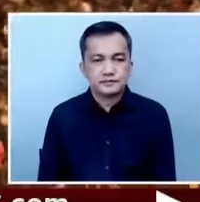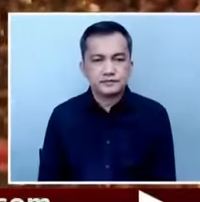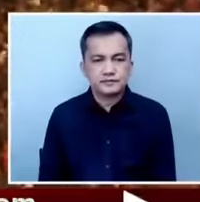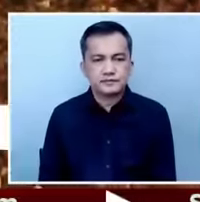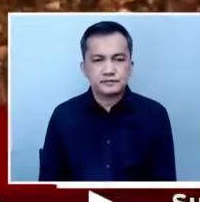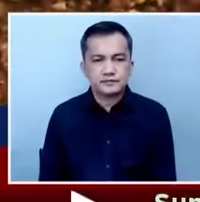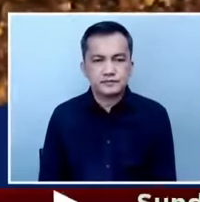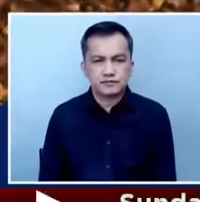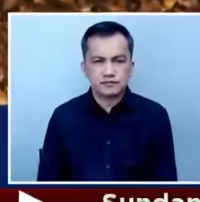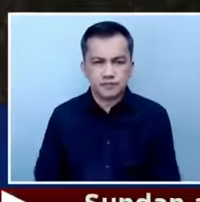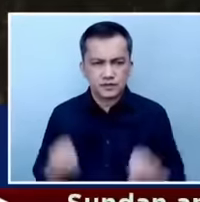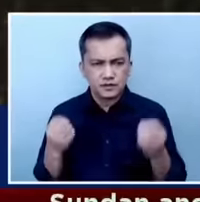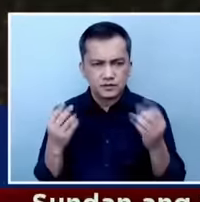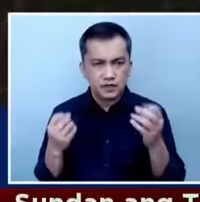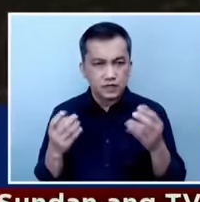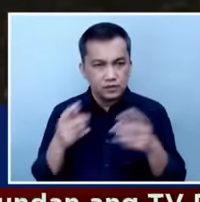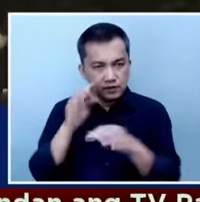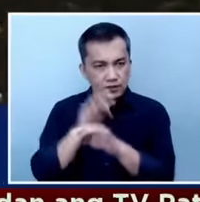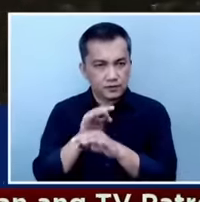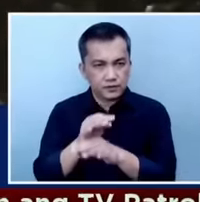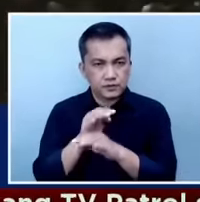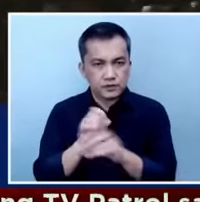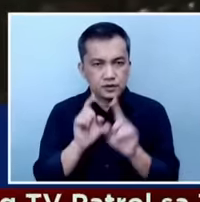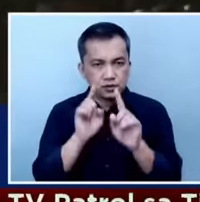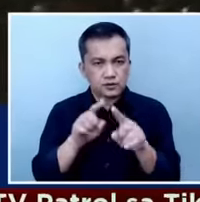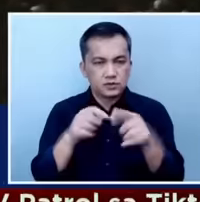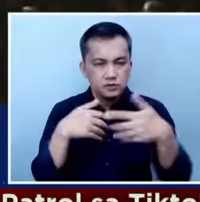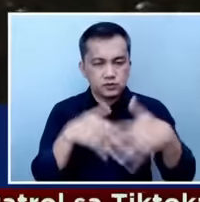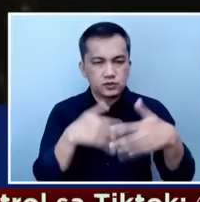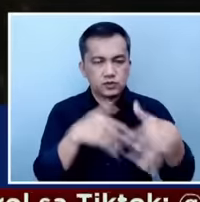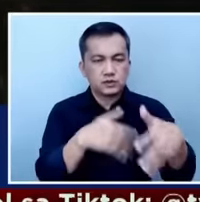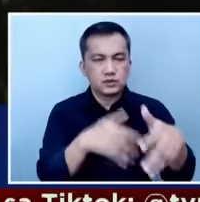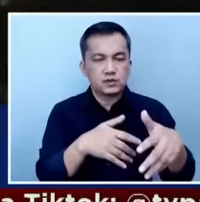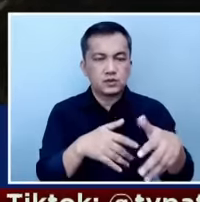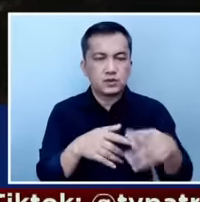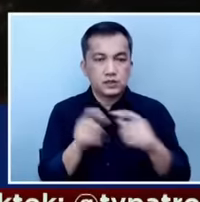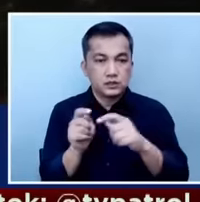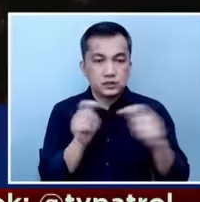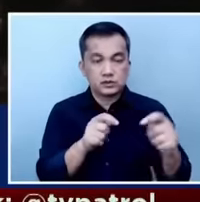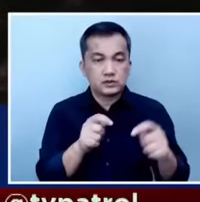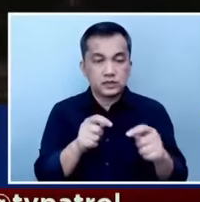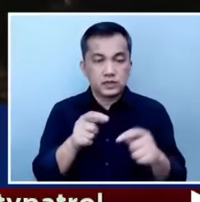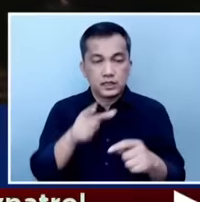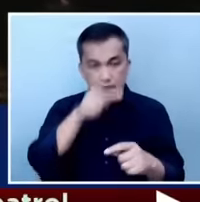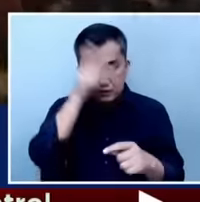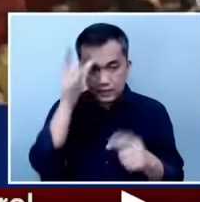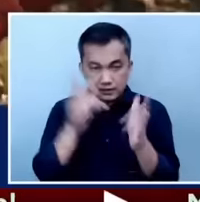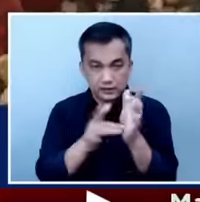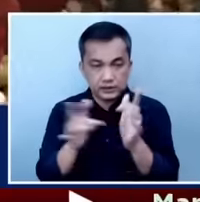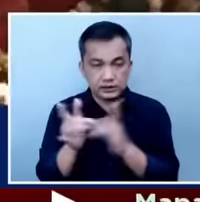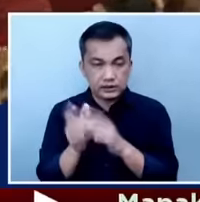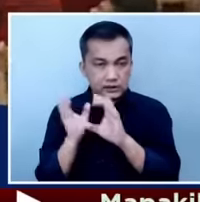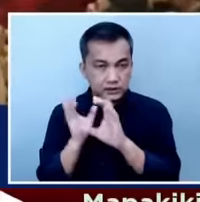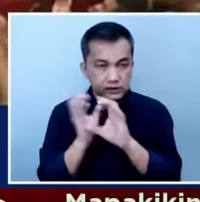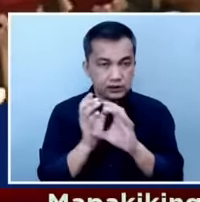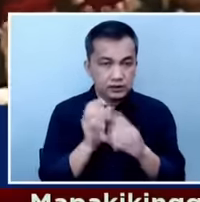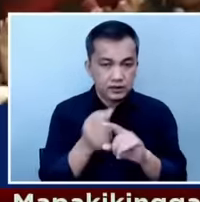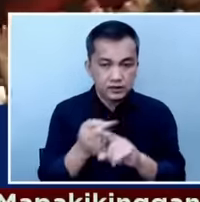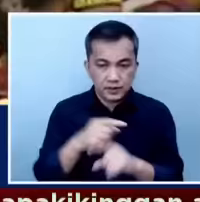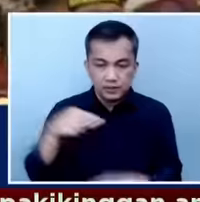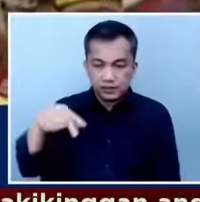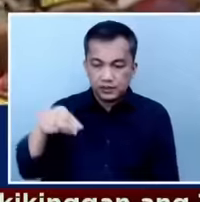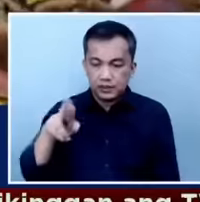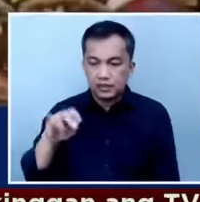Sa dami ng mga debotong dumalo sa prosesyon o traslasyon ng itim na Nazareno mula Quirino Grandstand pabalik sa Quiapo